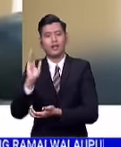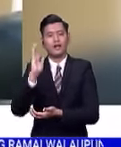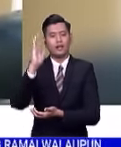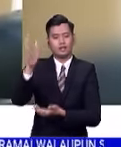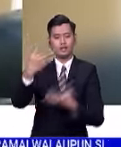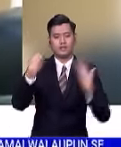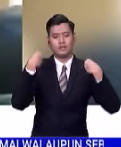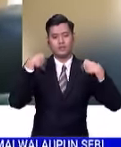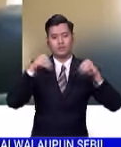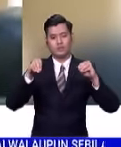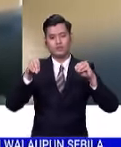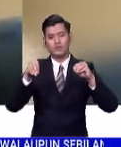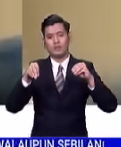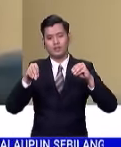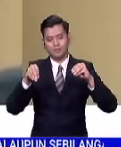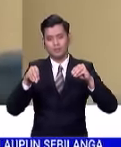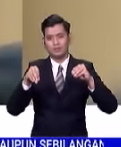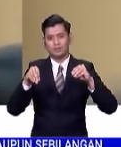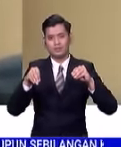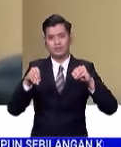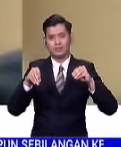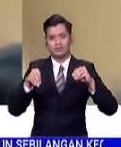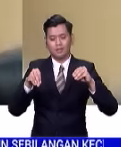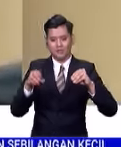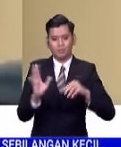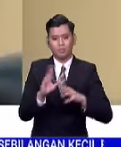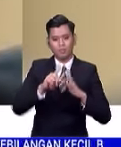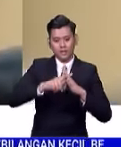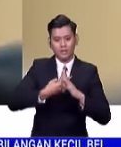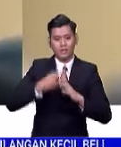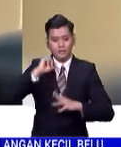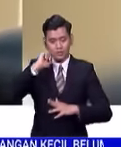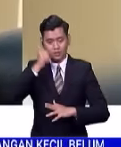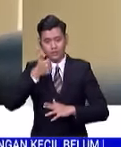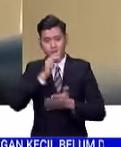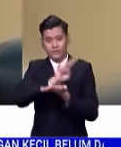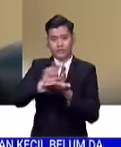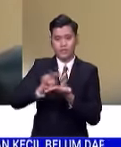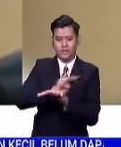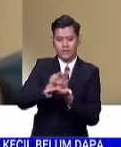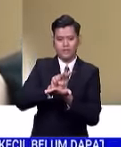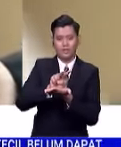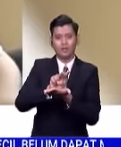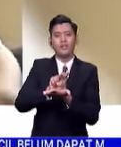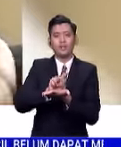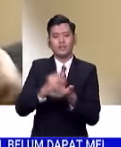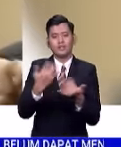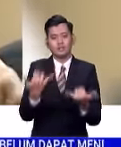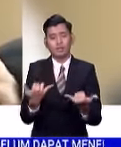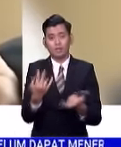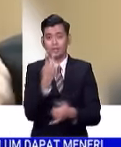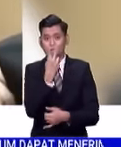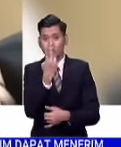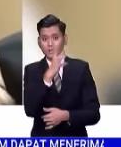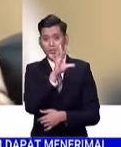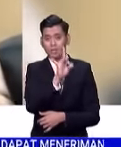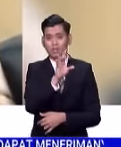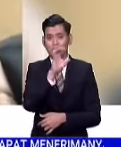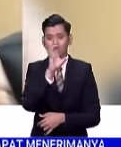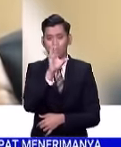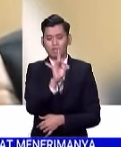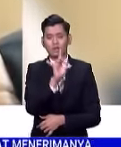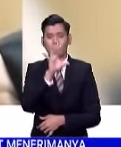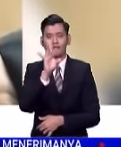pemiliknya sebagai token non-fungible NFT mulai esok. Video ikonik yang kini telah ditonton